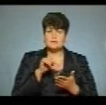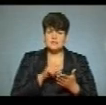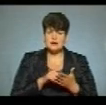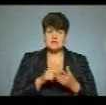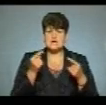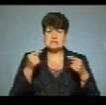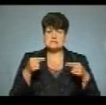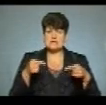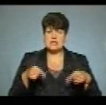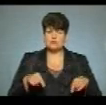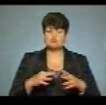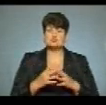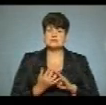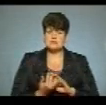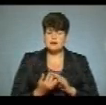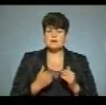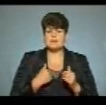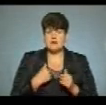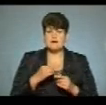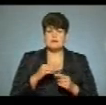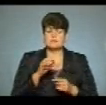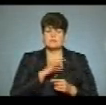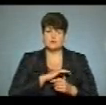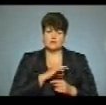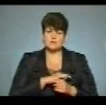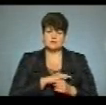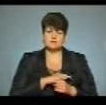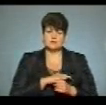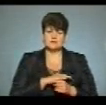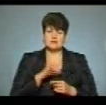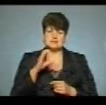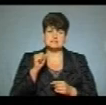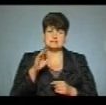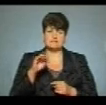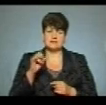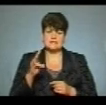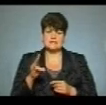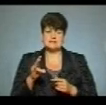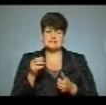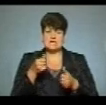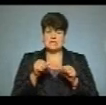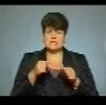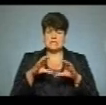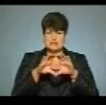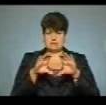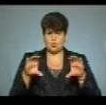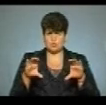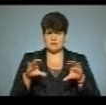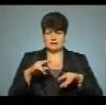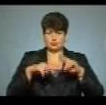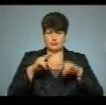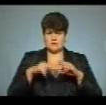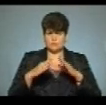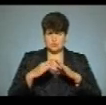села. В ньому я використовувала самани, це такий глиняний блок, з якого будували